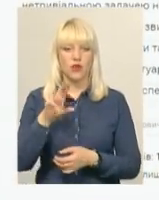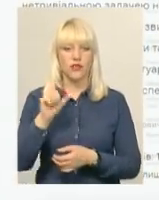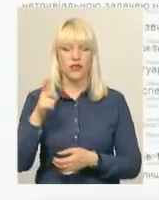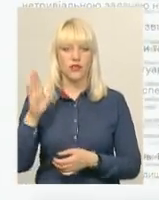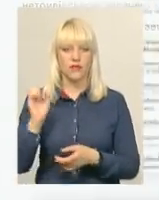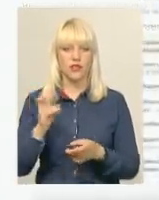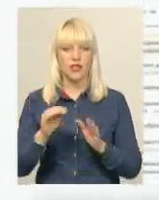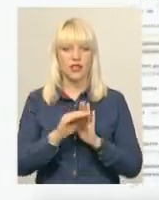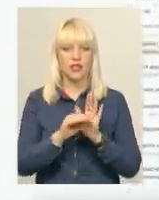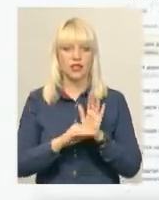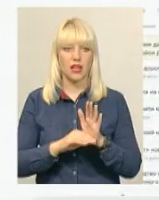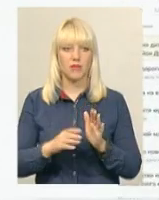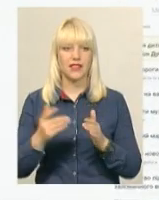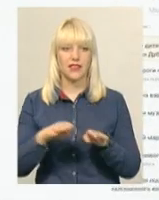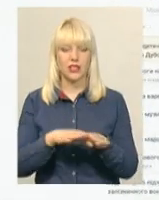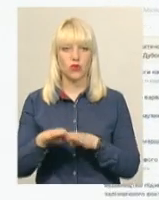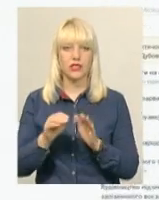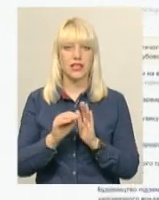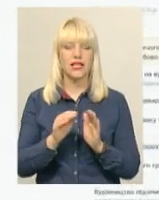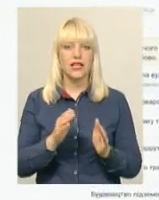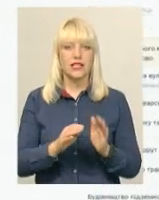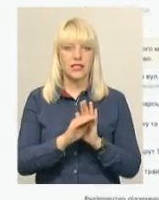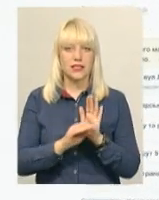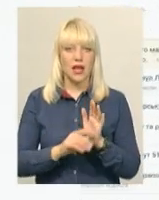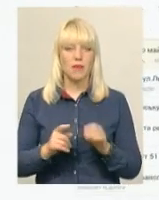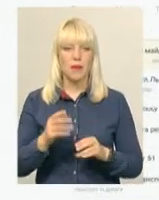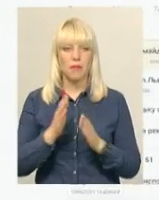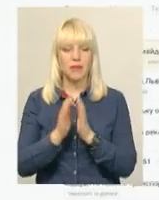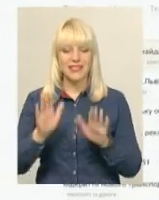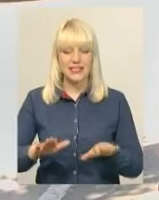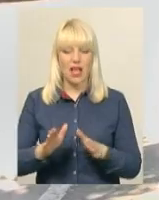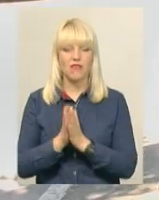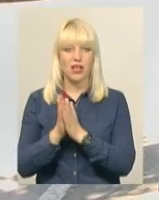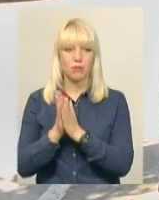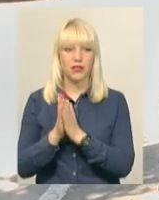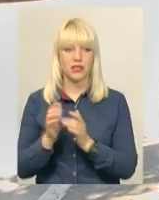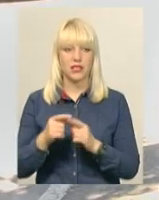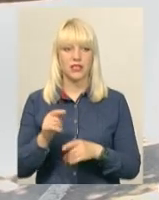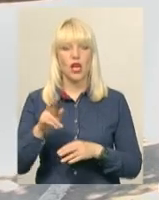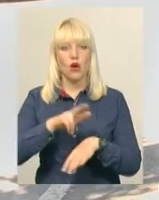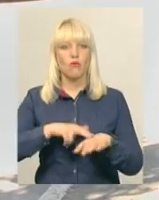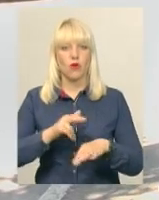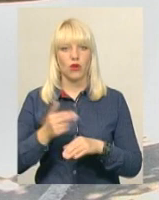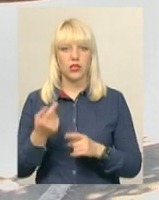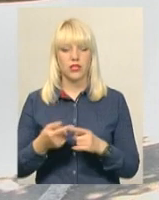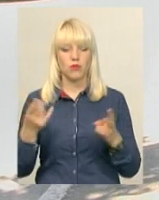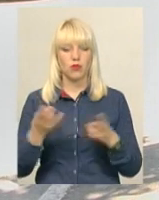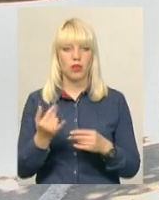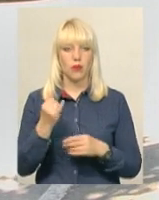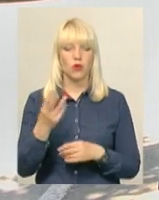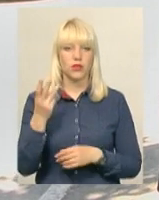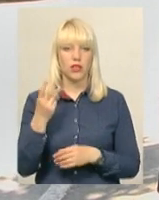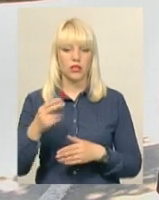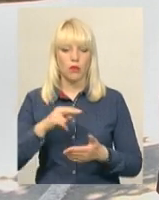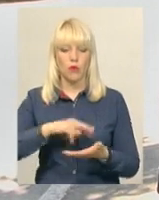сайті єдиної системи місцевих петицій. За словами пресекретаря управління патрульної поліції області Романа Мартинюка, потреби у третьому